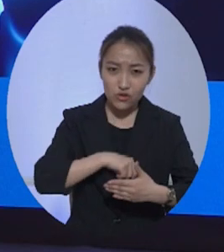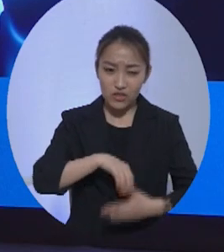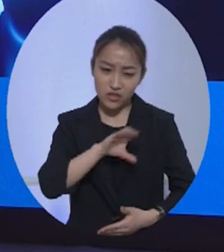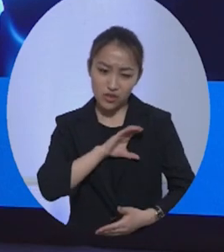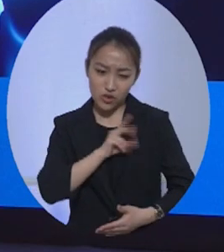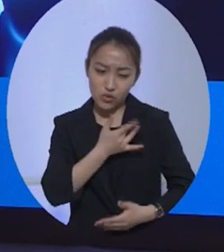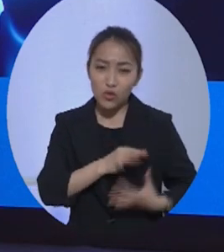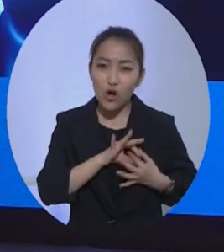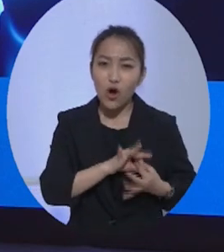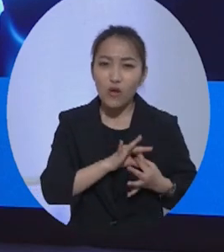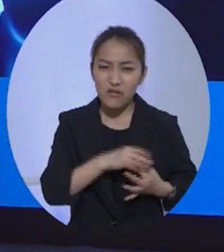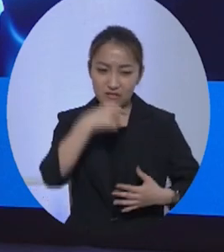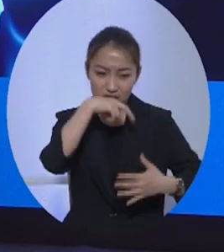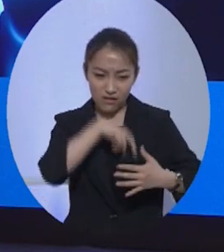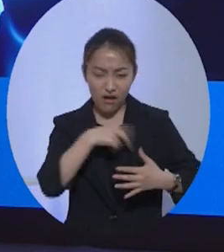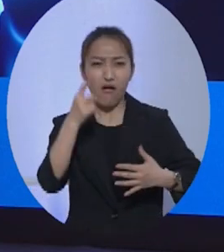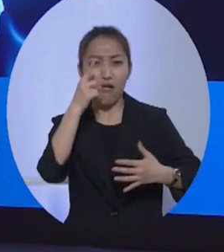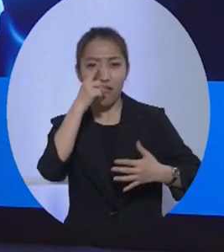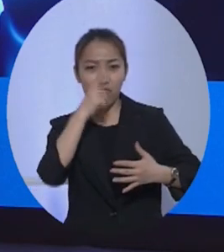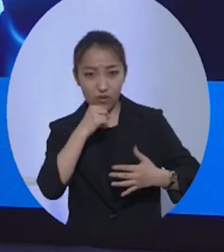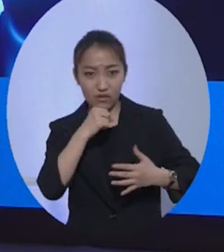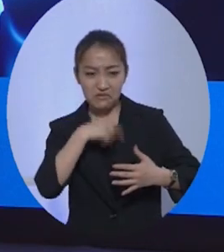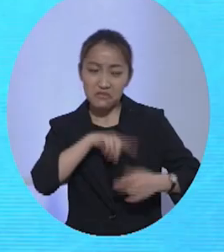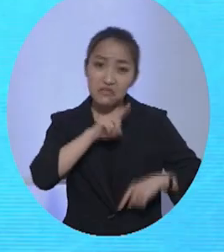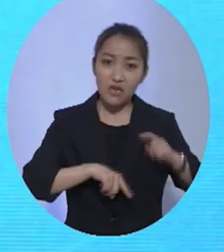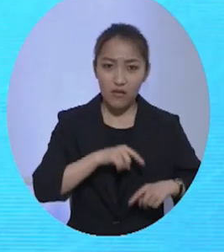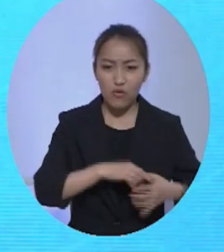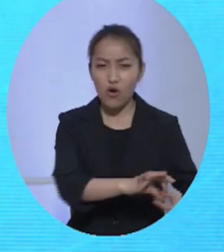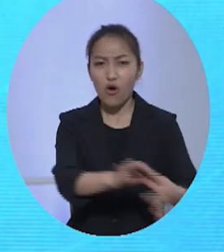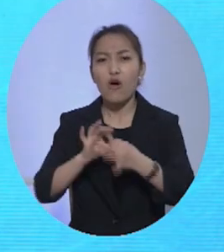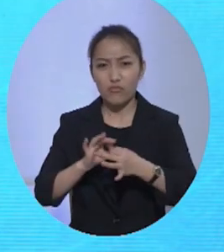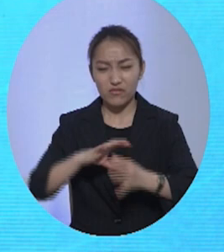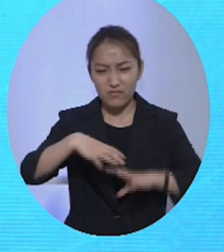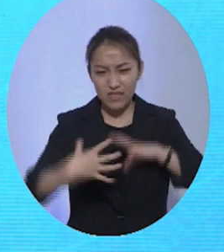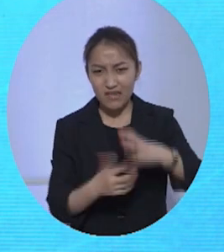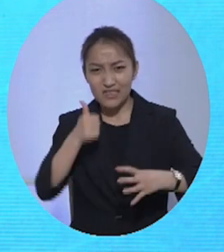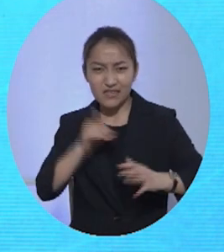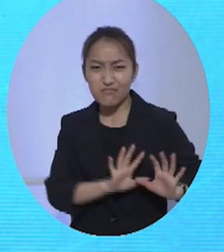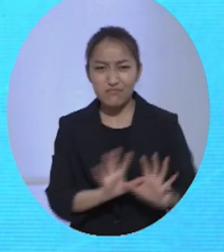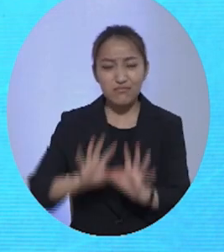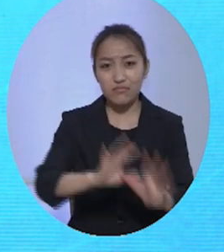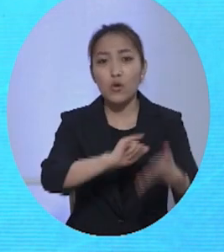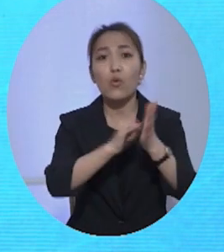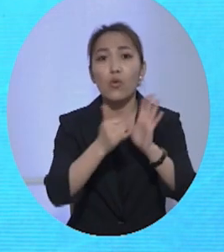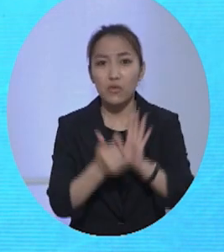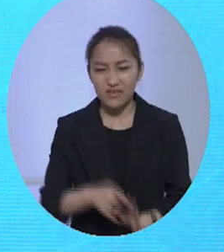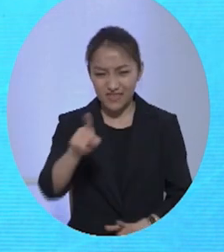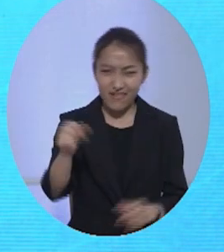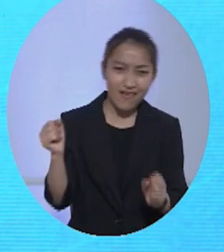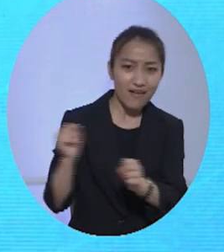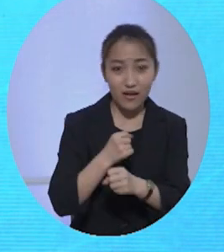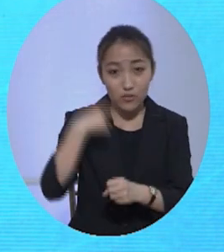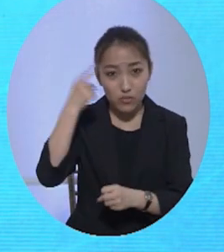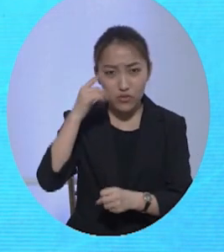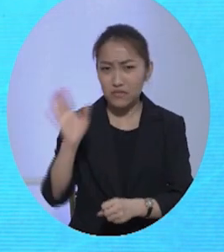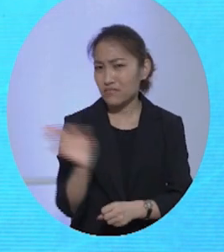гизмдэж байж дэлхийг эзэлсэн байдгийн. Түүнээс хар муухар аргаар алж чадхаргаар биш. За мэдээч хэрэг